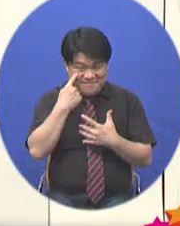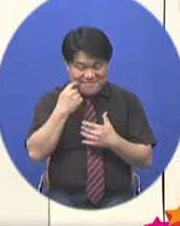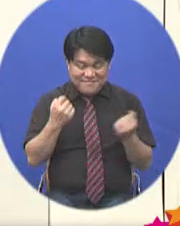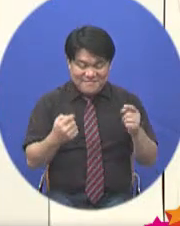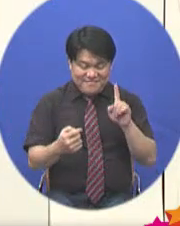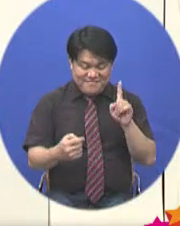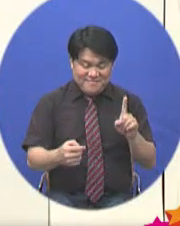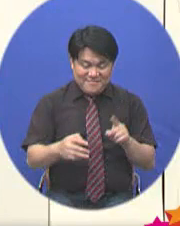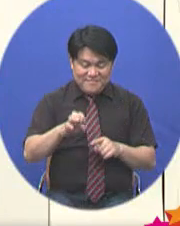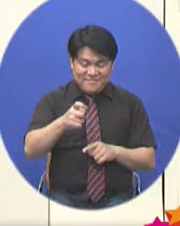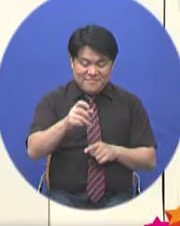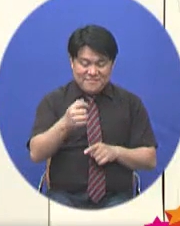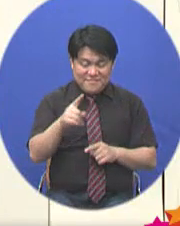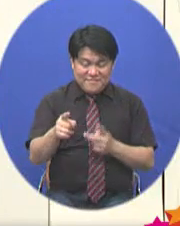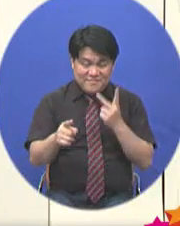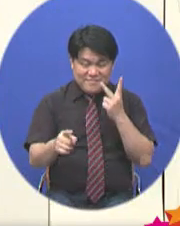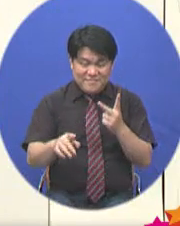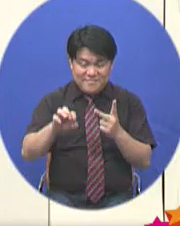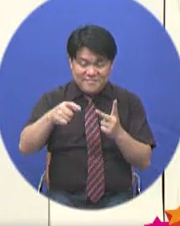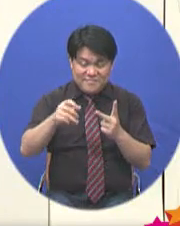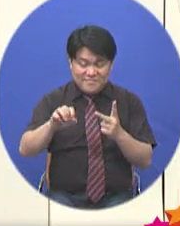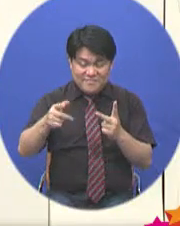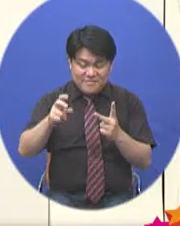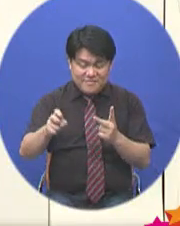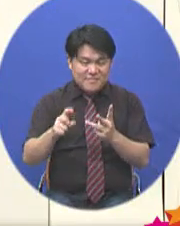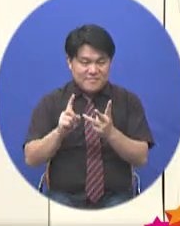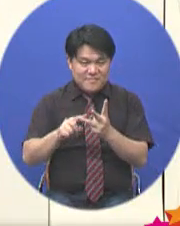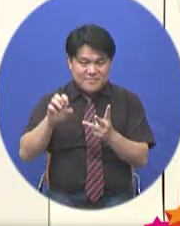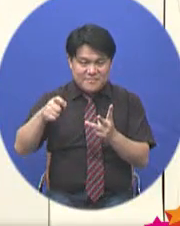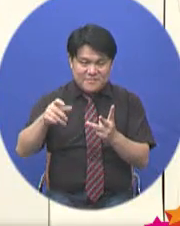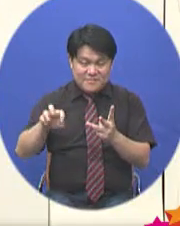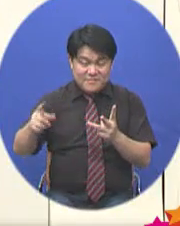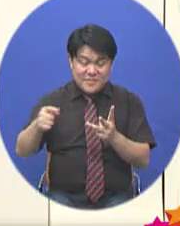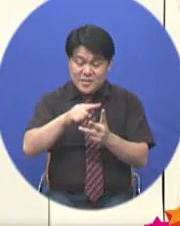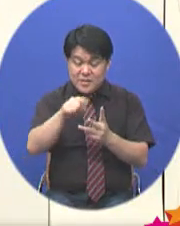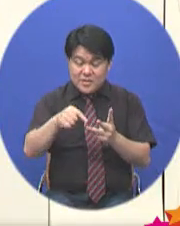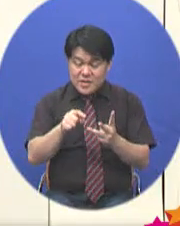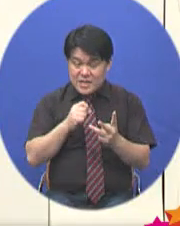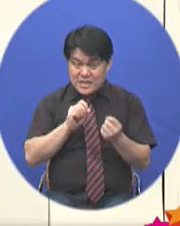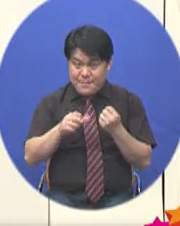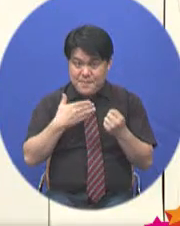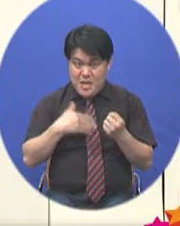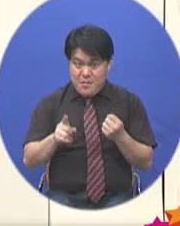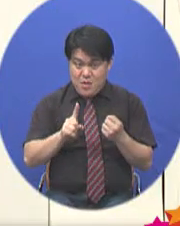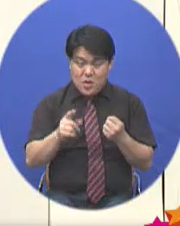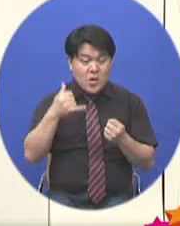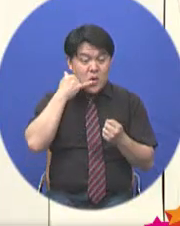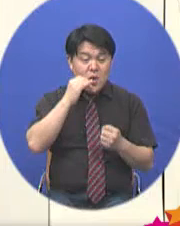1번? 예. 풍차. 2번? 풍금. 3번? 풍선. 네, 정답 아시는 분은